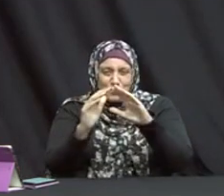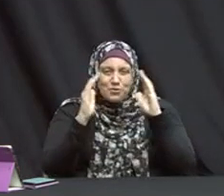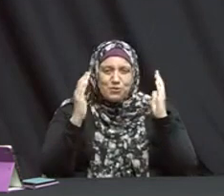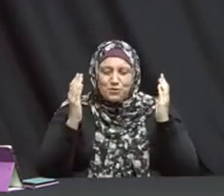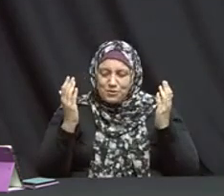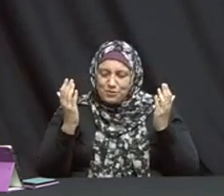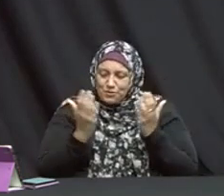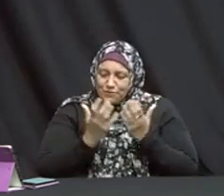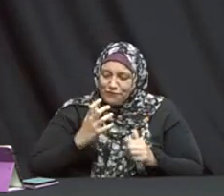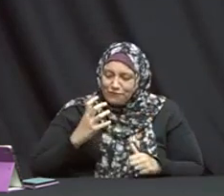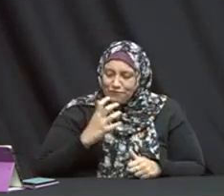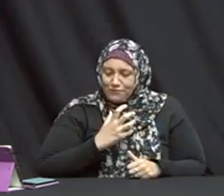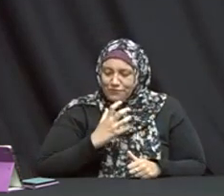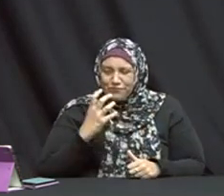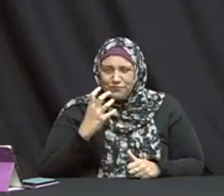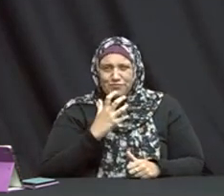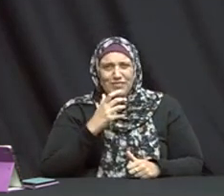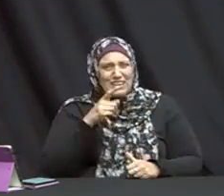وما